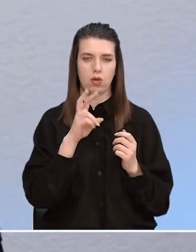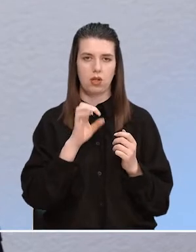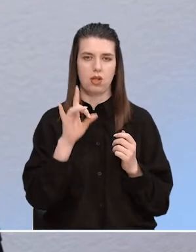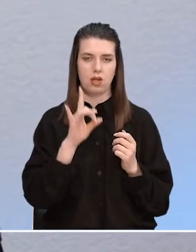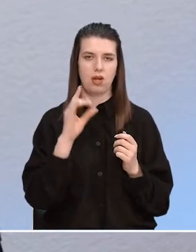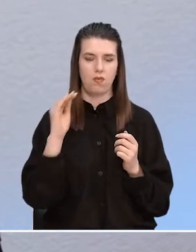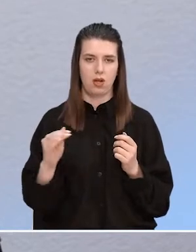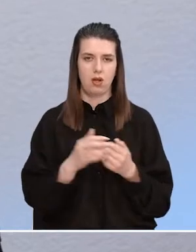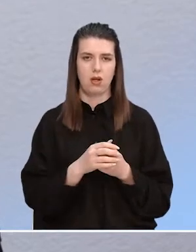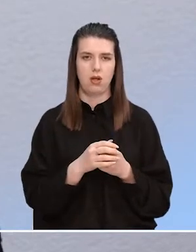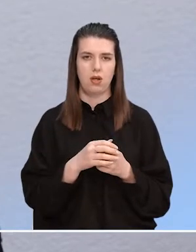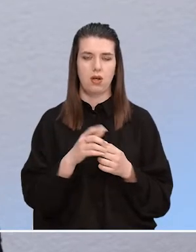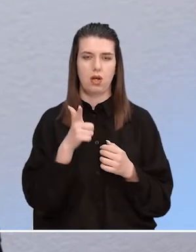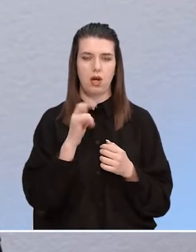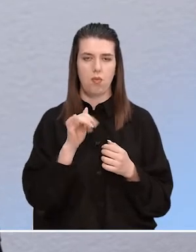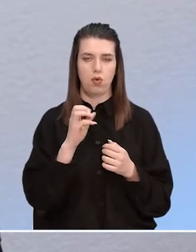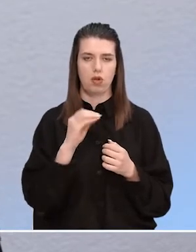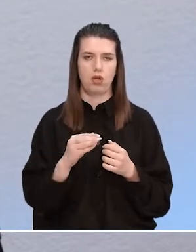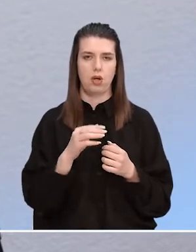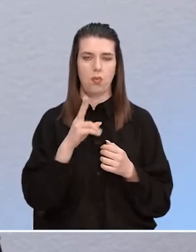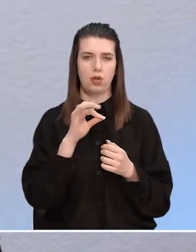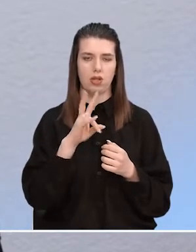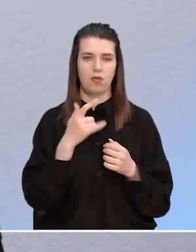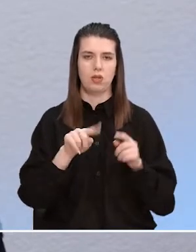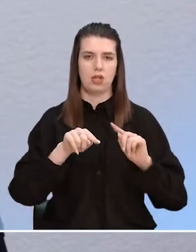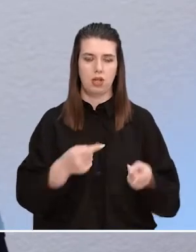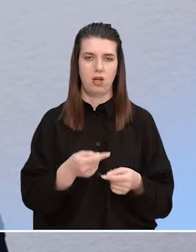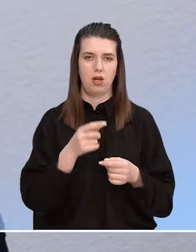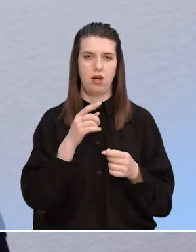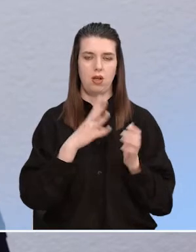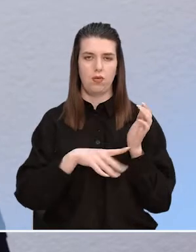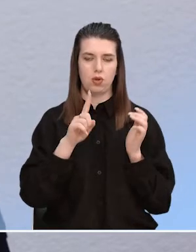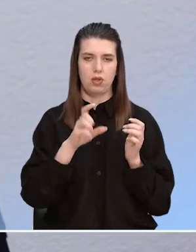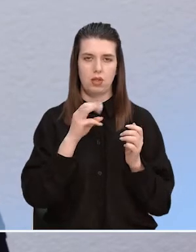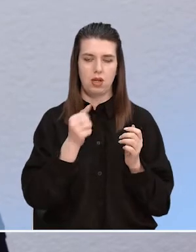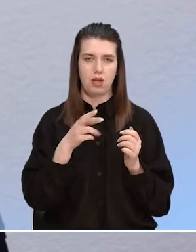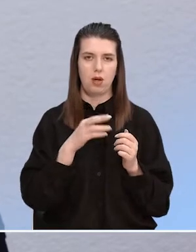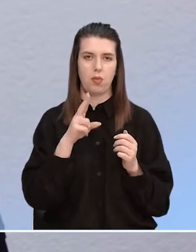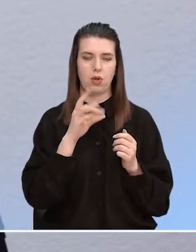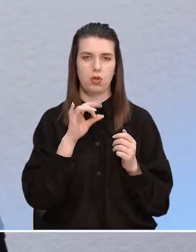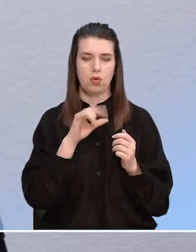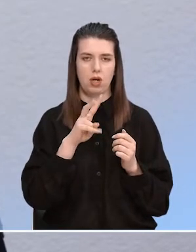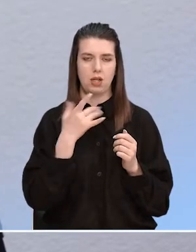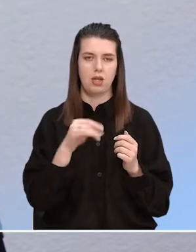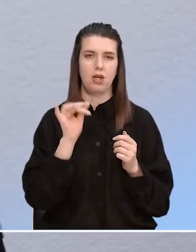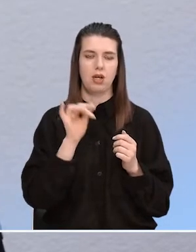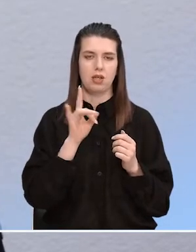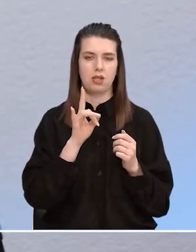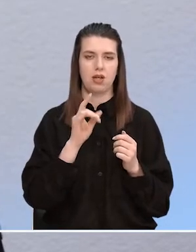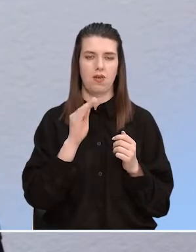161 уголовного кодекса российской федерации грабеж подозреваемый задержан в порядке 91 статьи